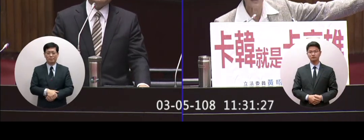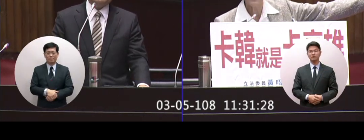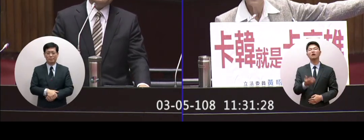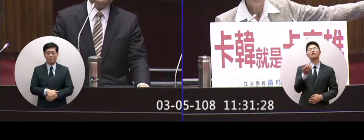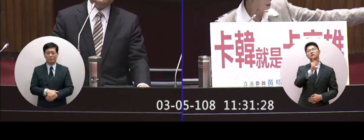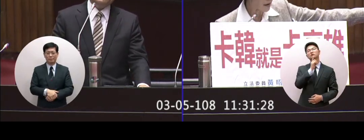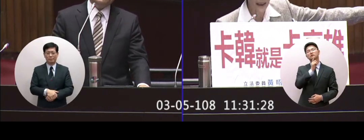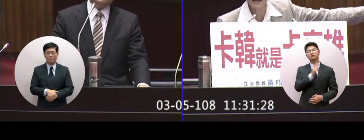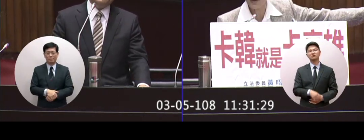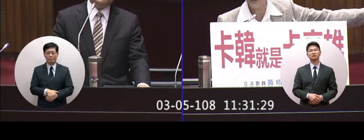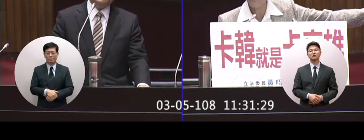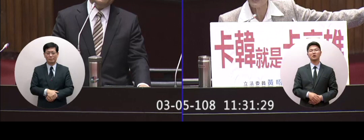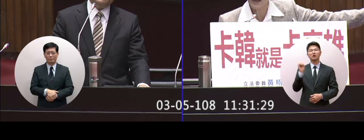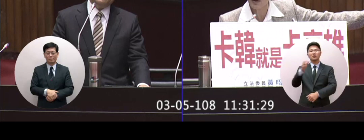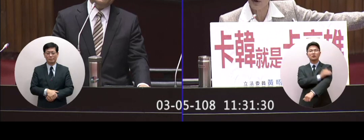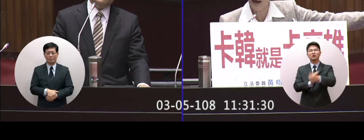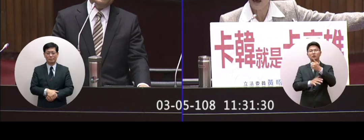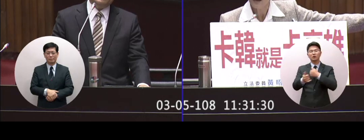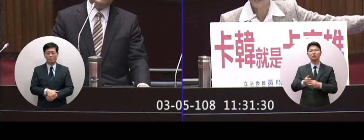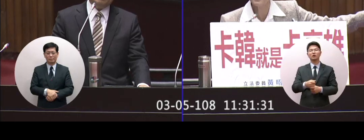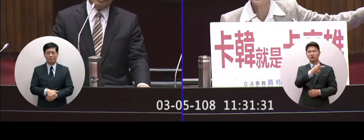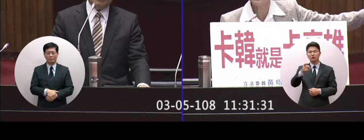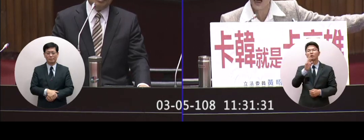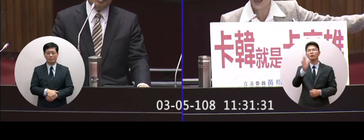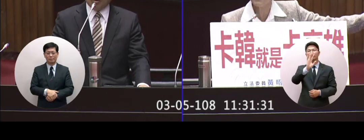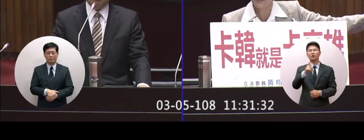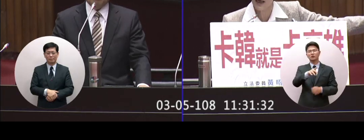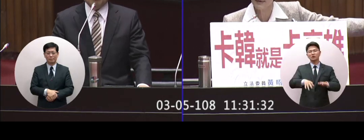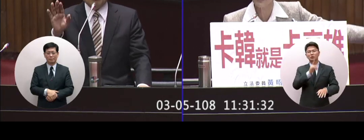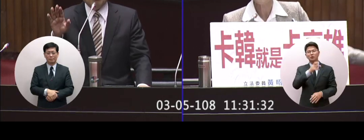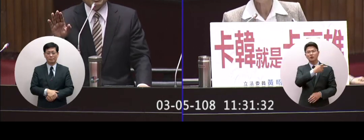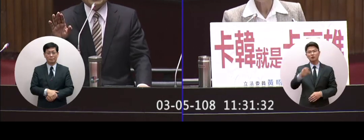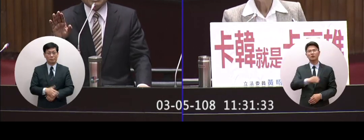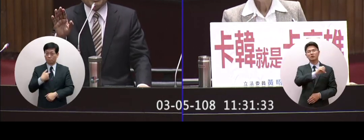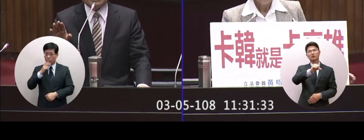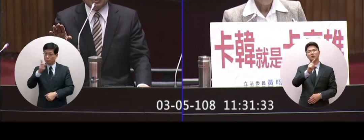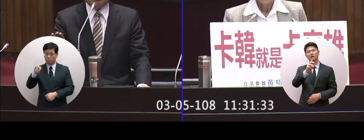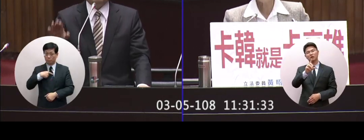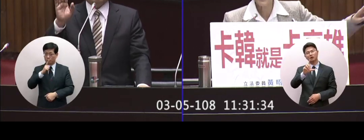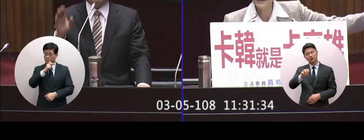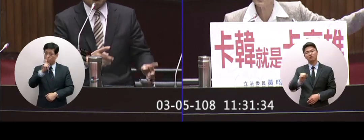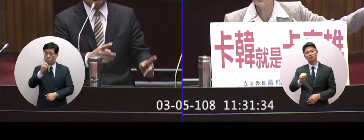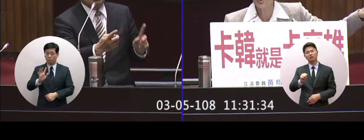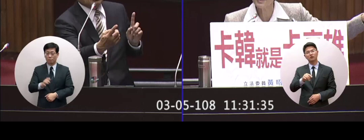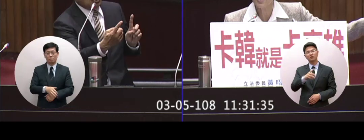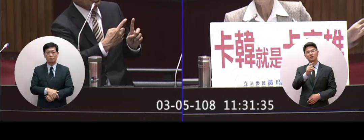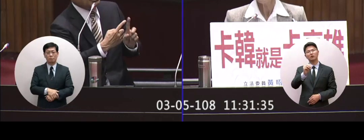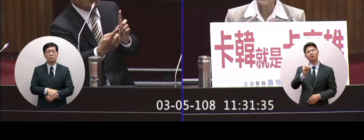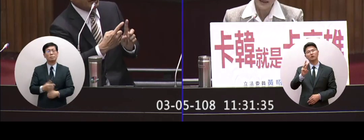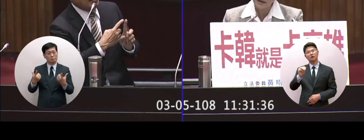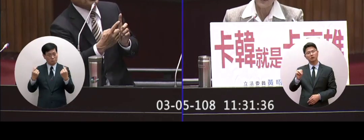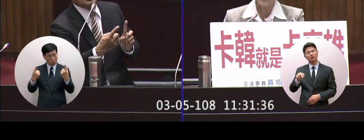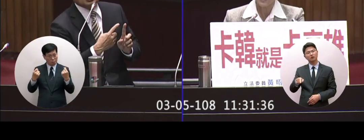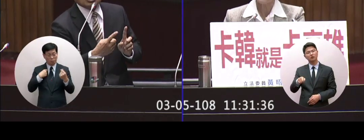不是叫陈义杰委员不要讲英文吗？你这样讲什么 calm down calm down？ 我没有叫他不要讲英文。 你刚才就用这 同